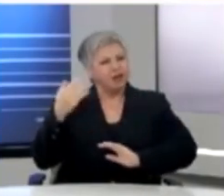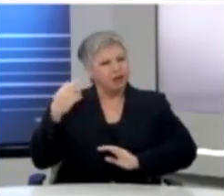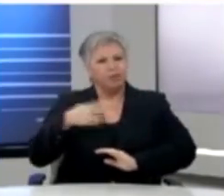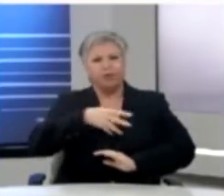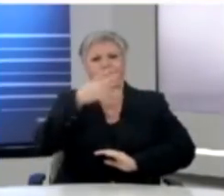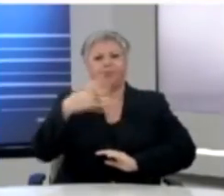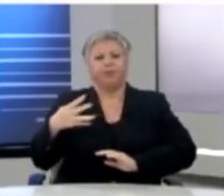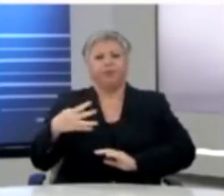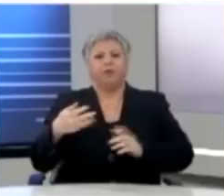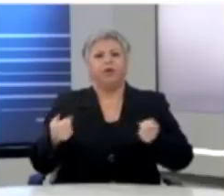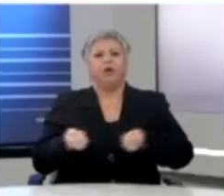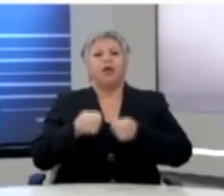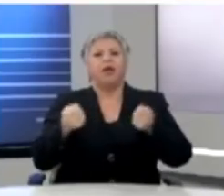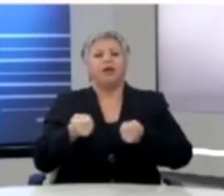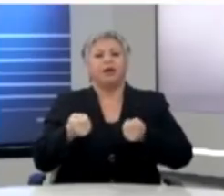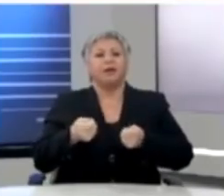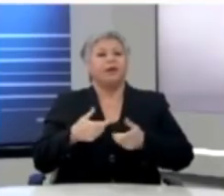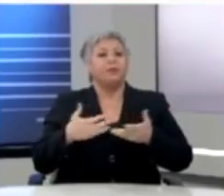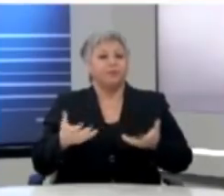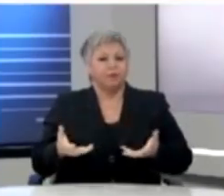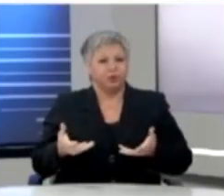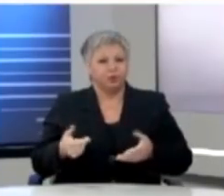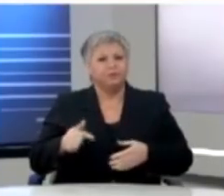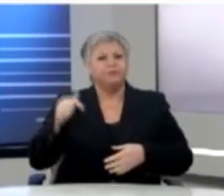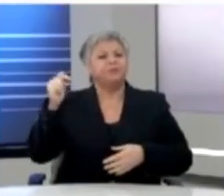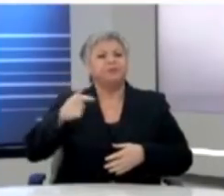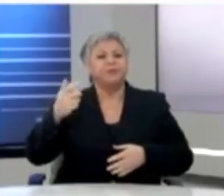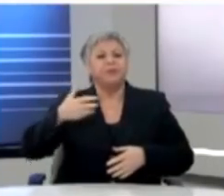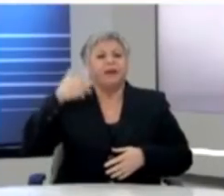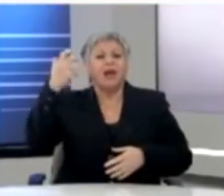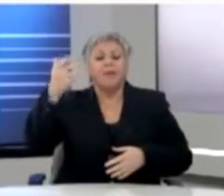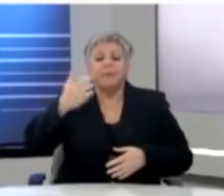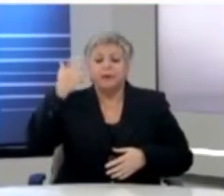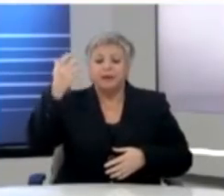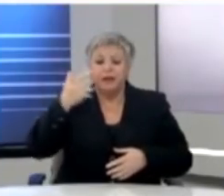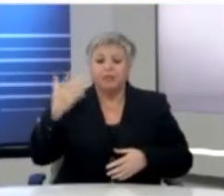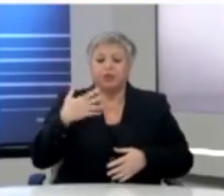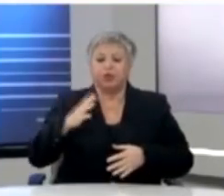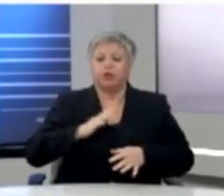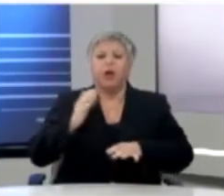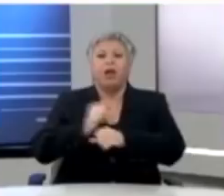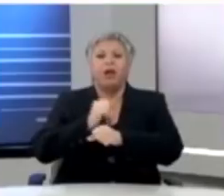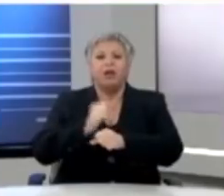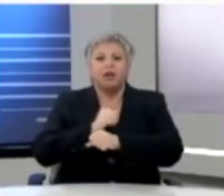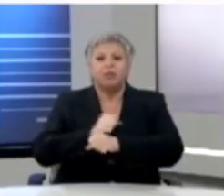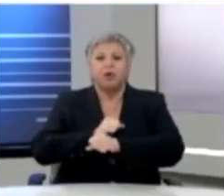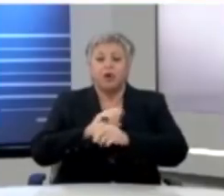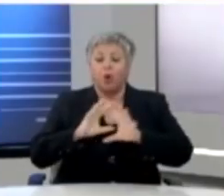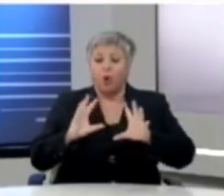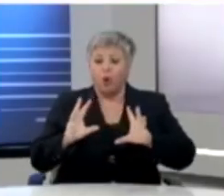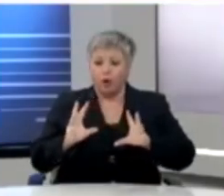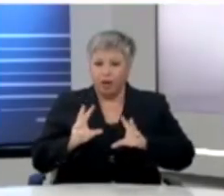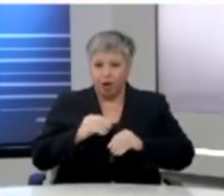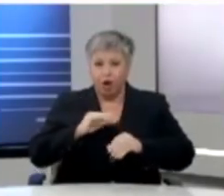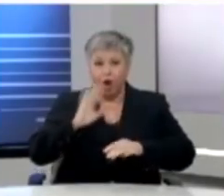το παραπέρα χτύπημα της εργασιακής επιστημονικής προοπτικής των δικαιωμάτων των αποφύτων,